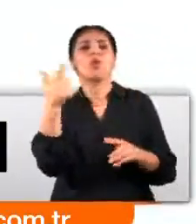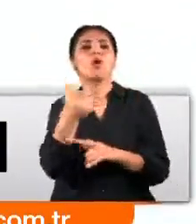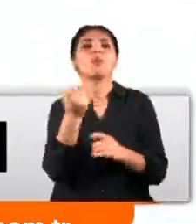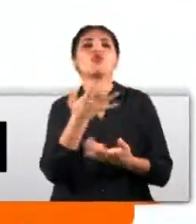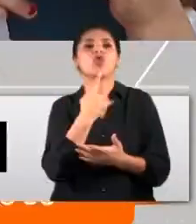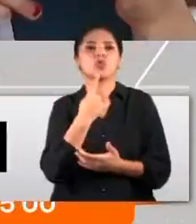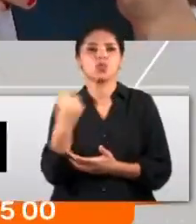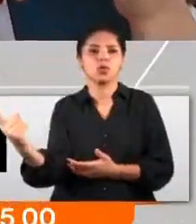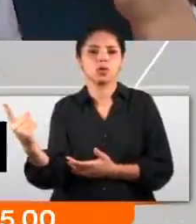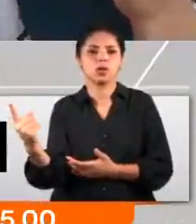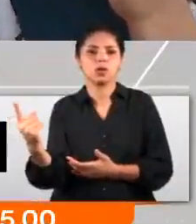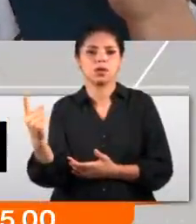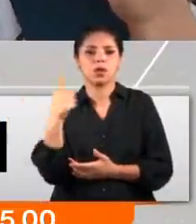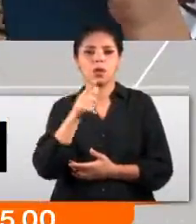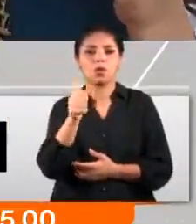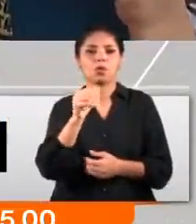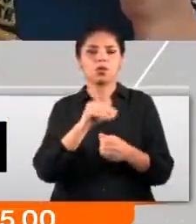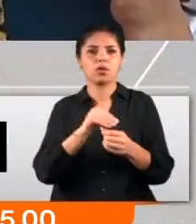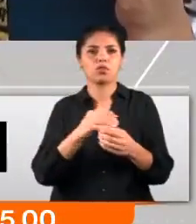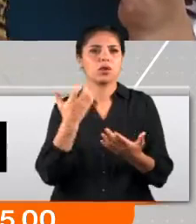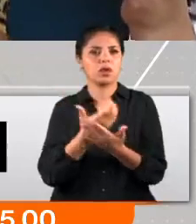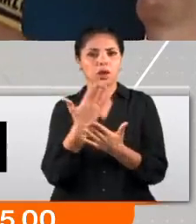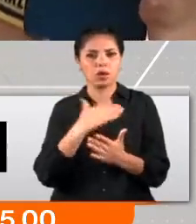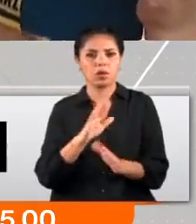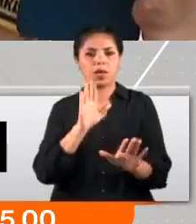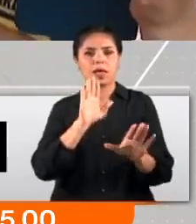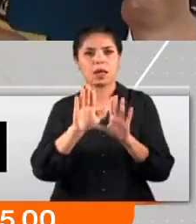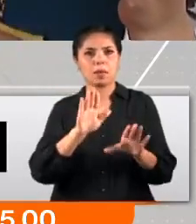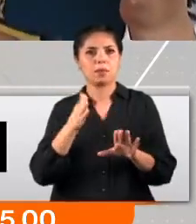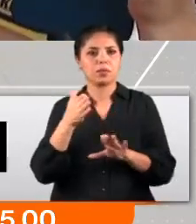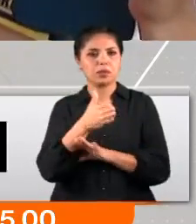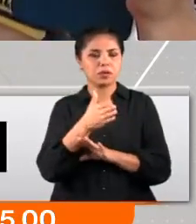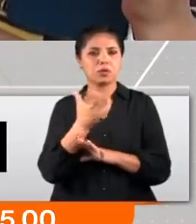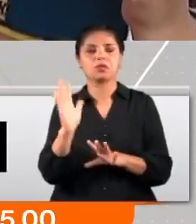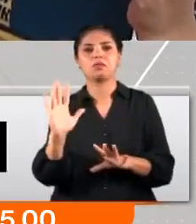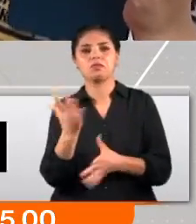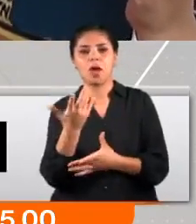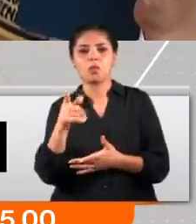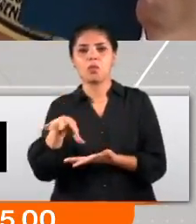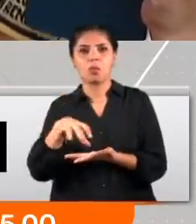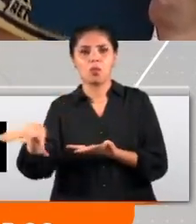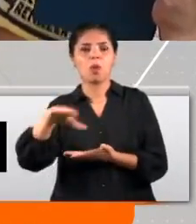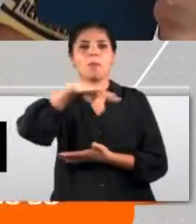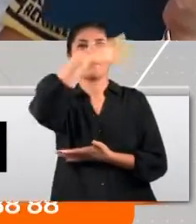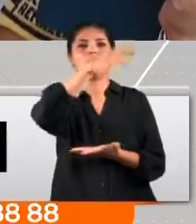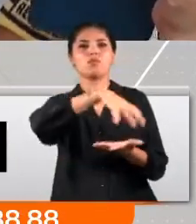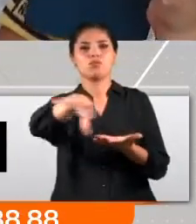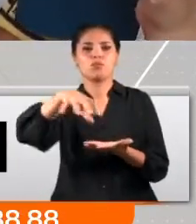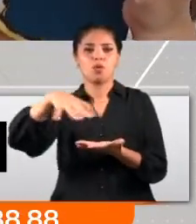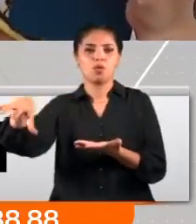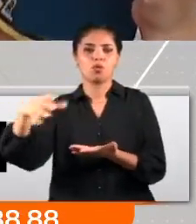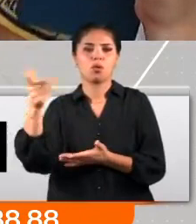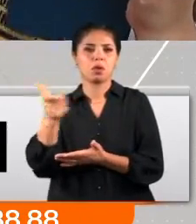çalışmadığını söyledi. O güne ait hiçbir kayıt yok. Mesela kapının girişi, ondan sonra bu kısım, diğer blokların önün çoğu